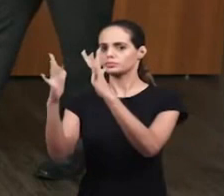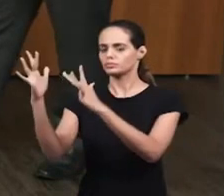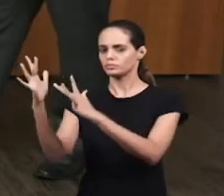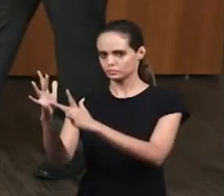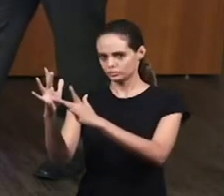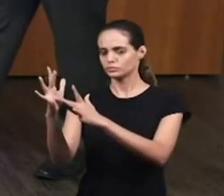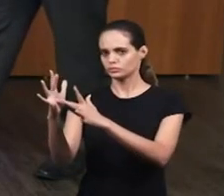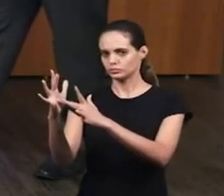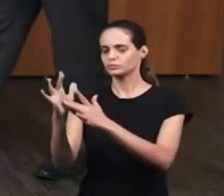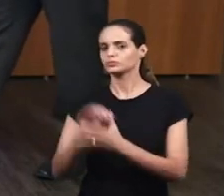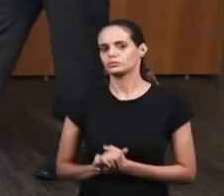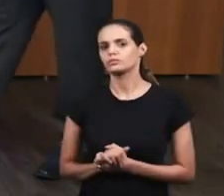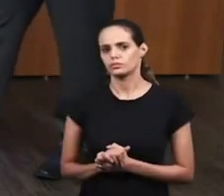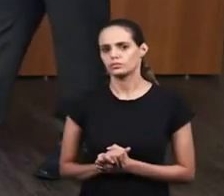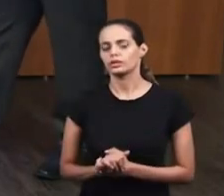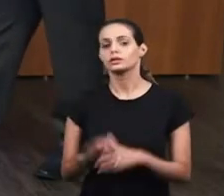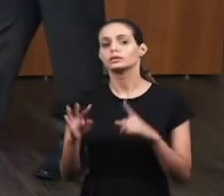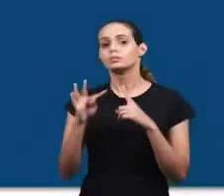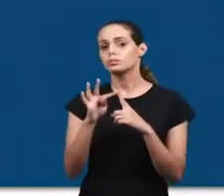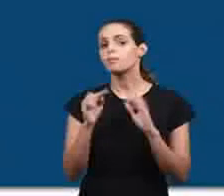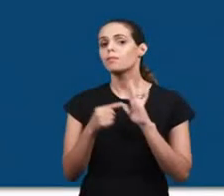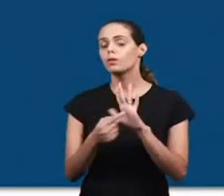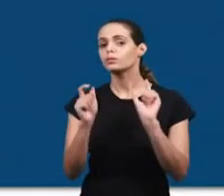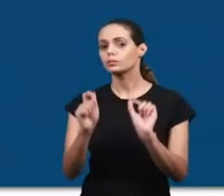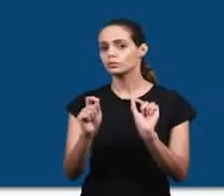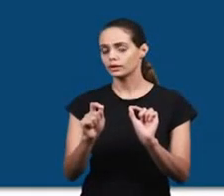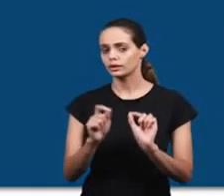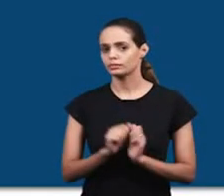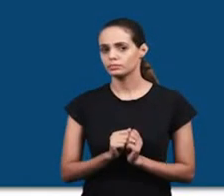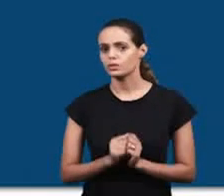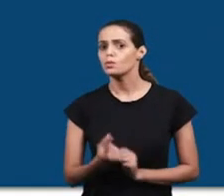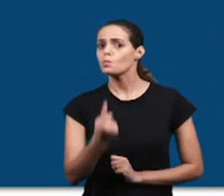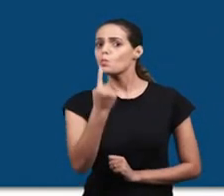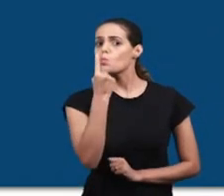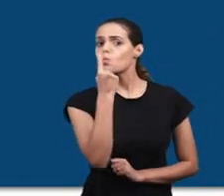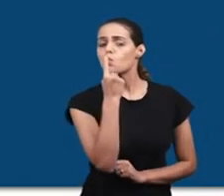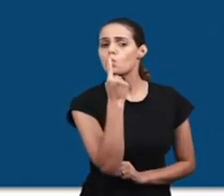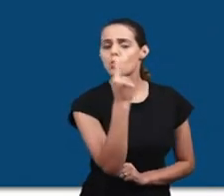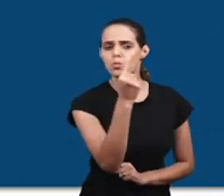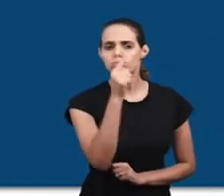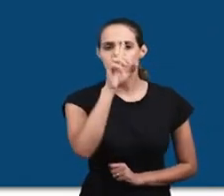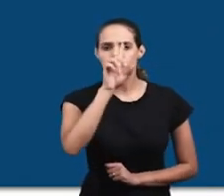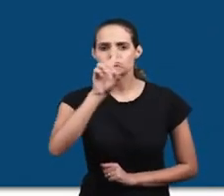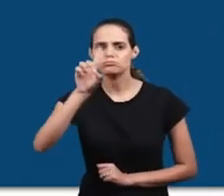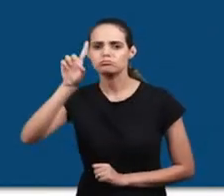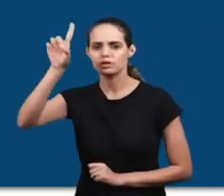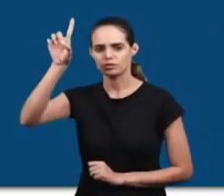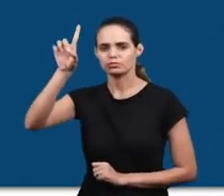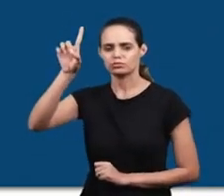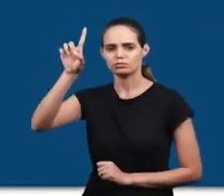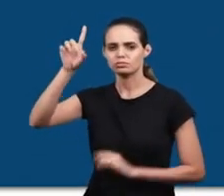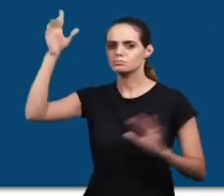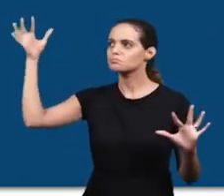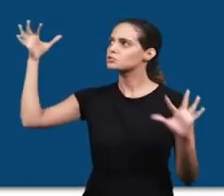leiden. So wie es auch der Herr Jesus tat. Und das Wort des Herrn ist bestätigt, das